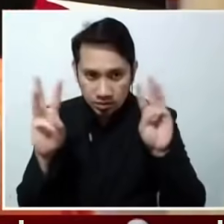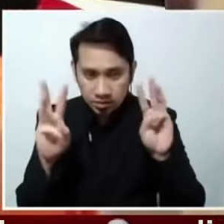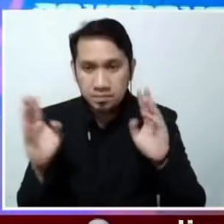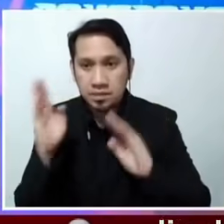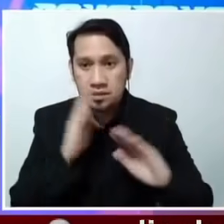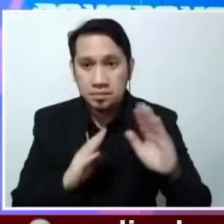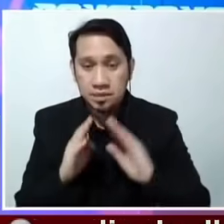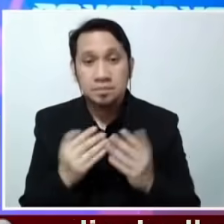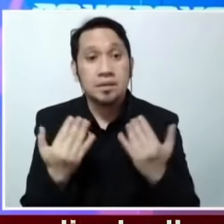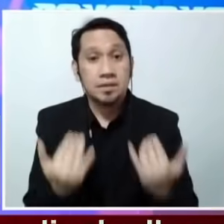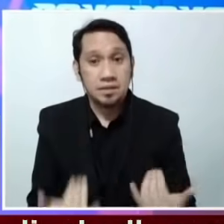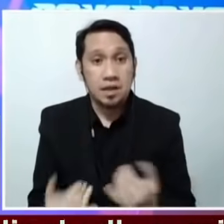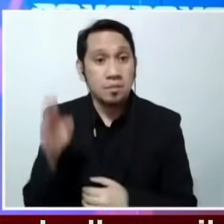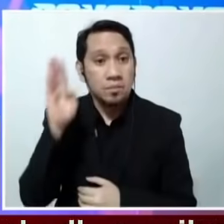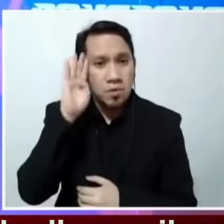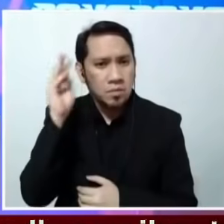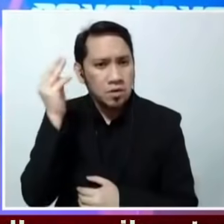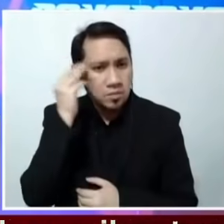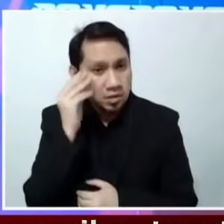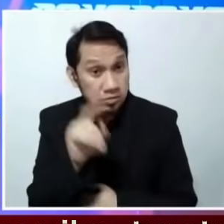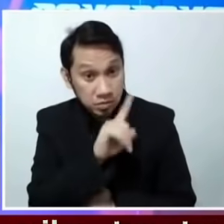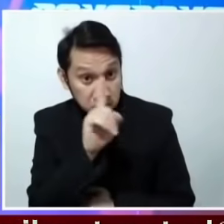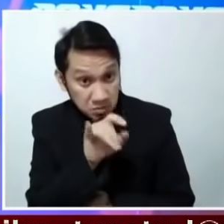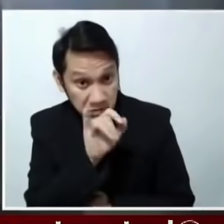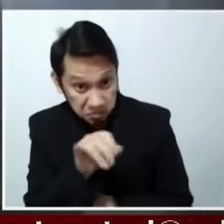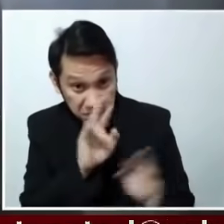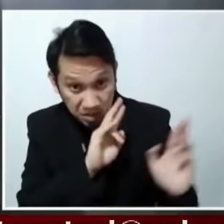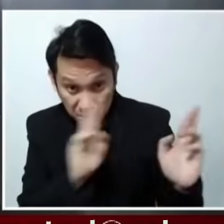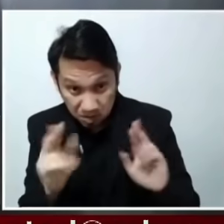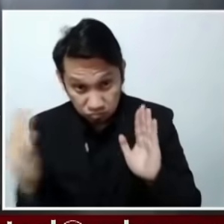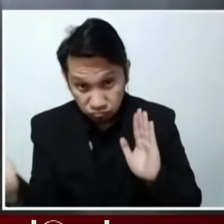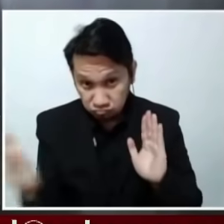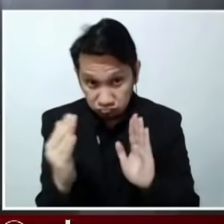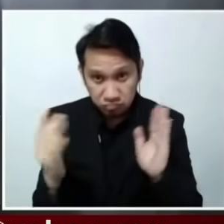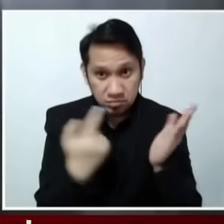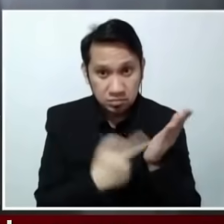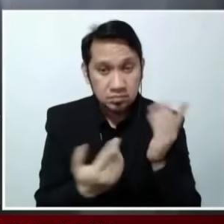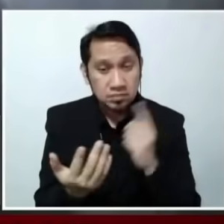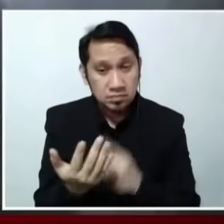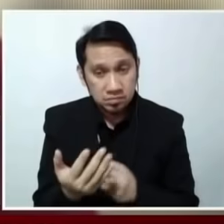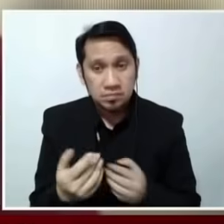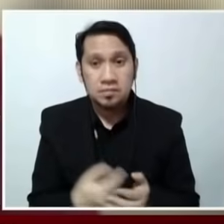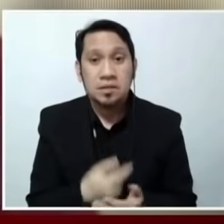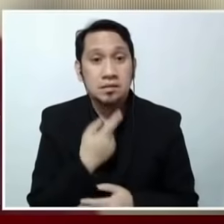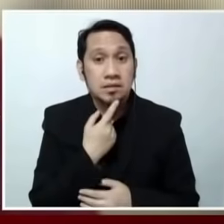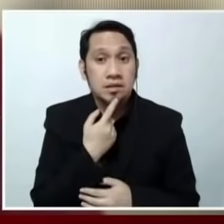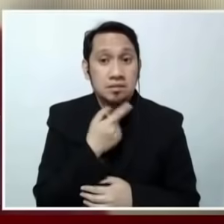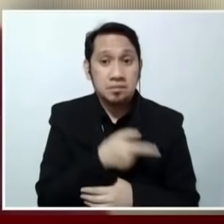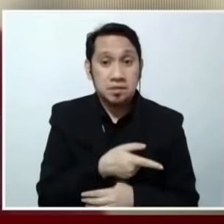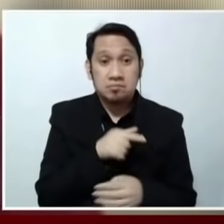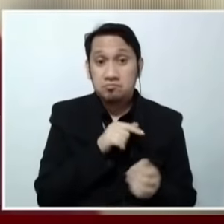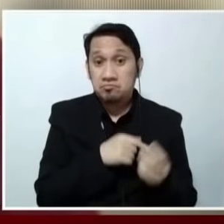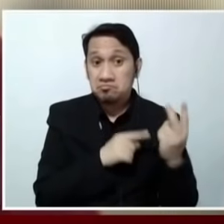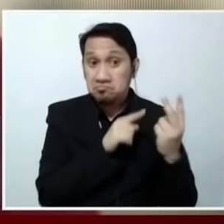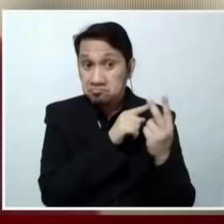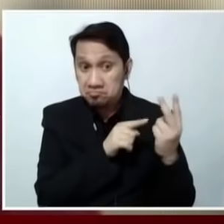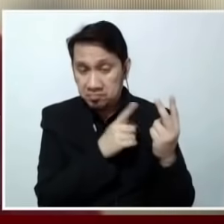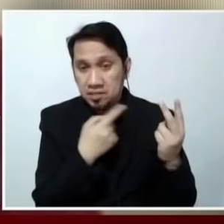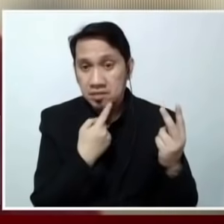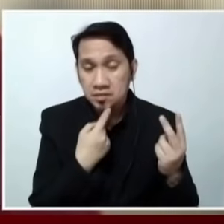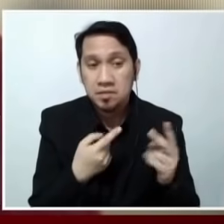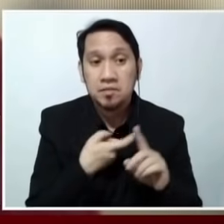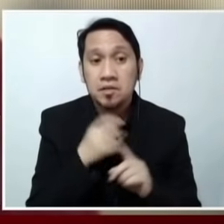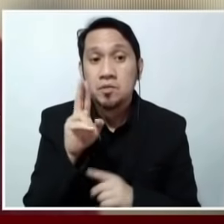tugon si Marcos sa tanong namin kung handa rin siya makipagdebate, sabi ng election watchdog na Lente at ni Dr. Dennis Coronacion ng